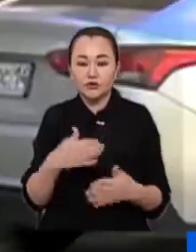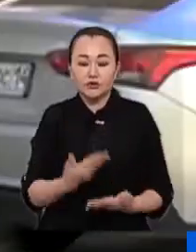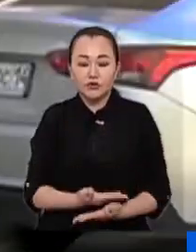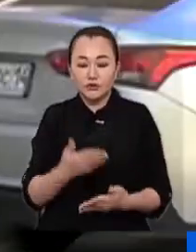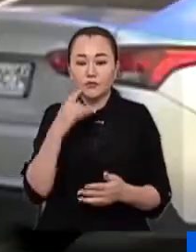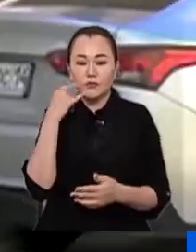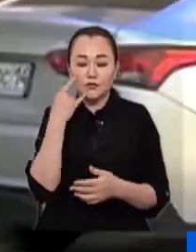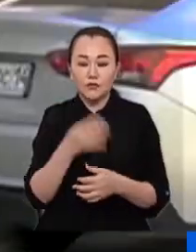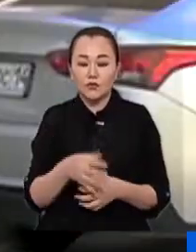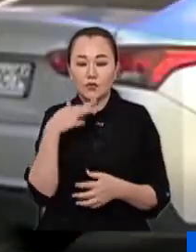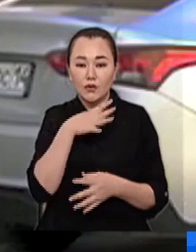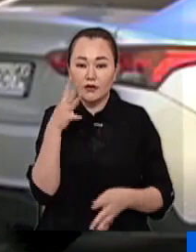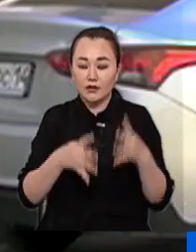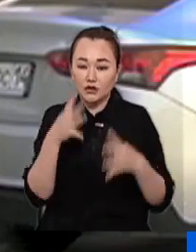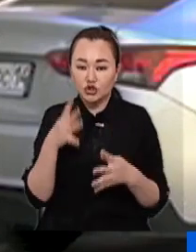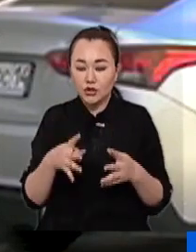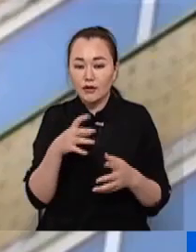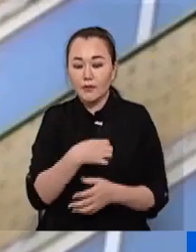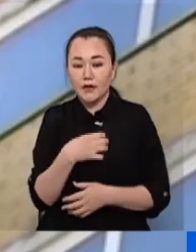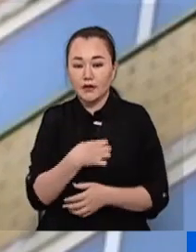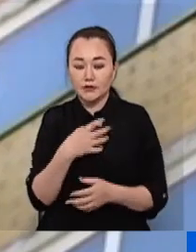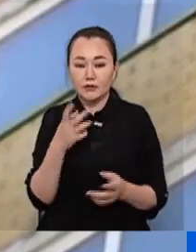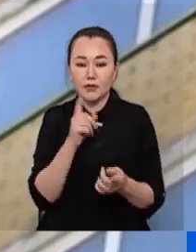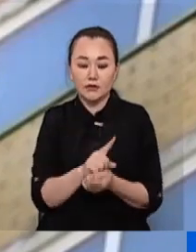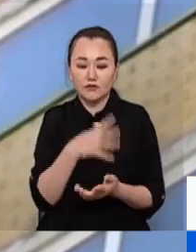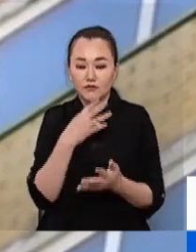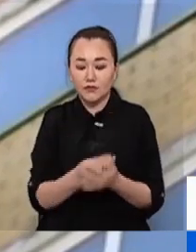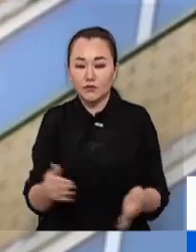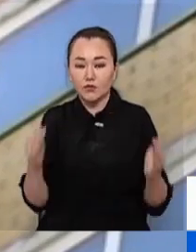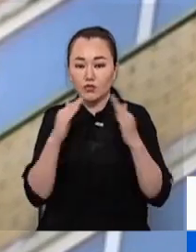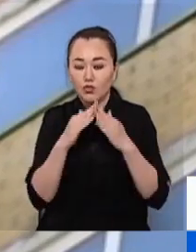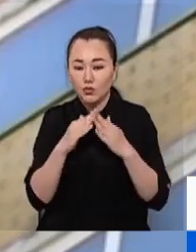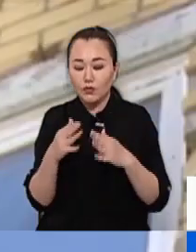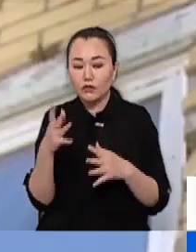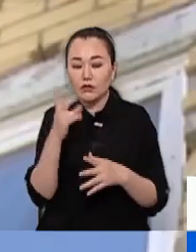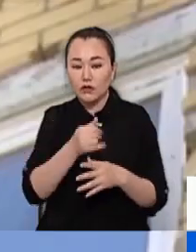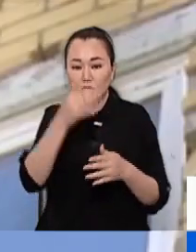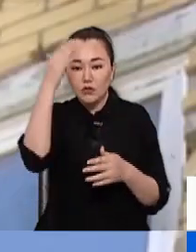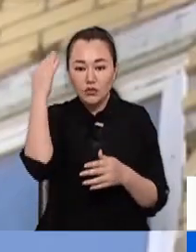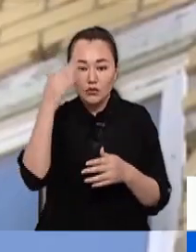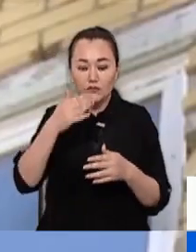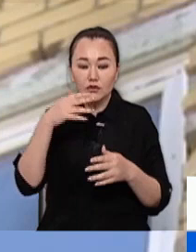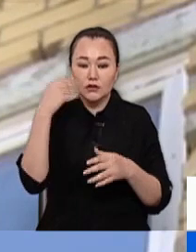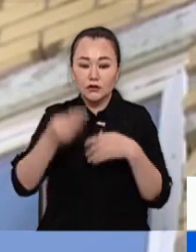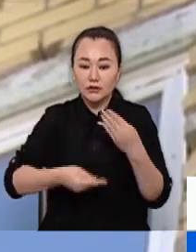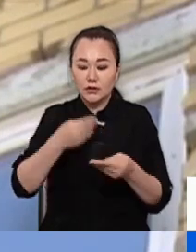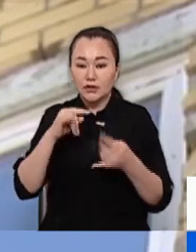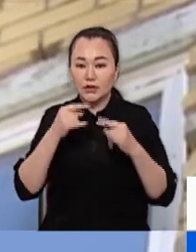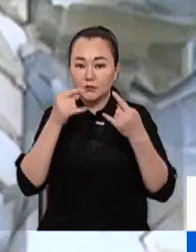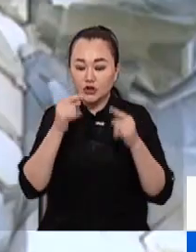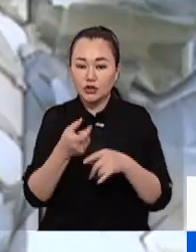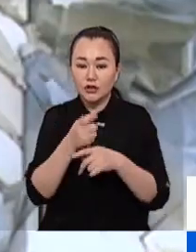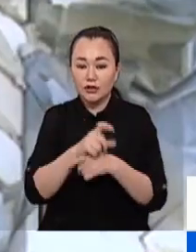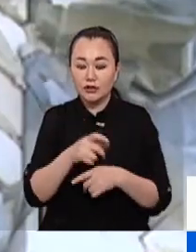Жители павлодарской многоэтажки боятся подходить к собственному дому. На голову сыпятся кирпичи. По